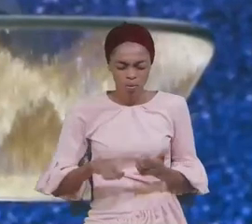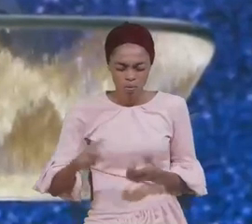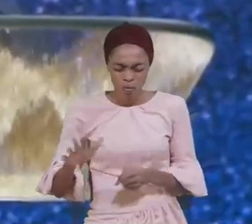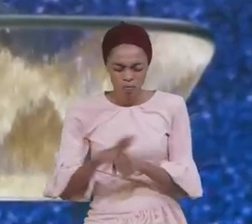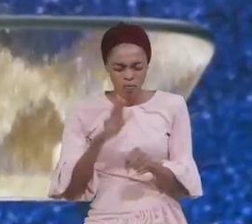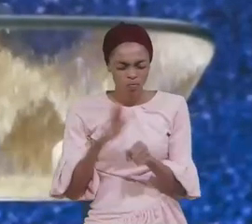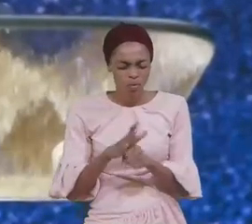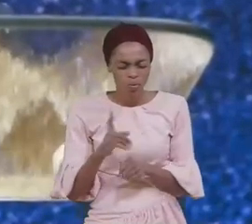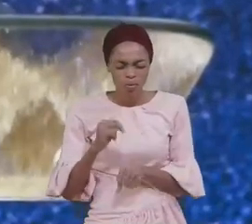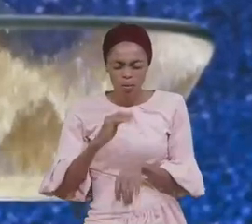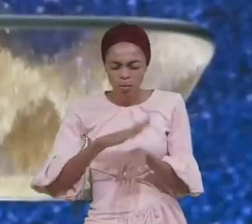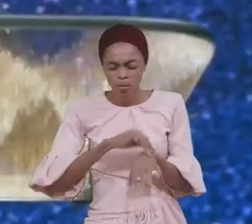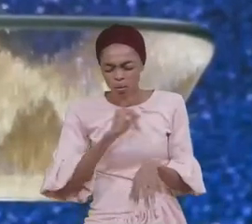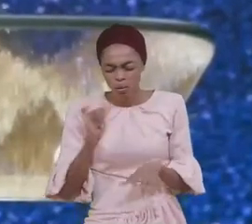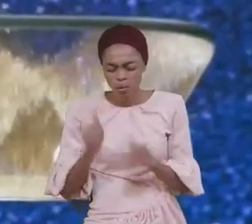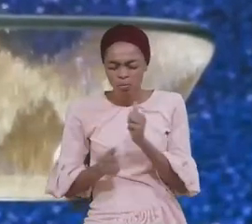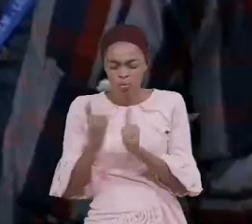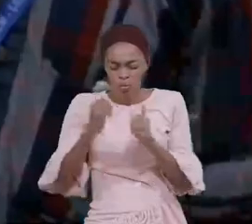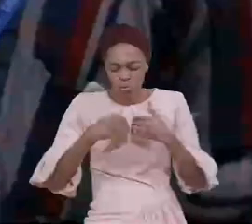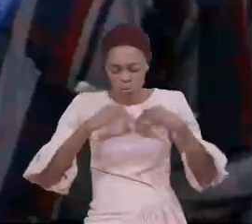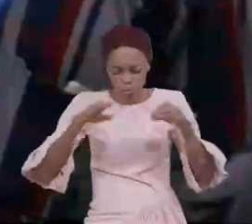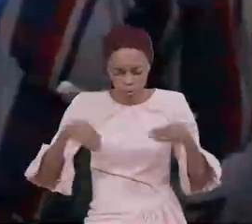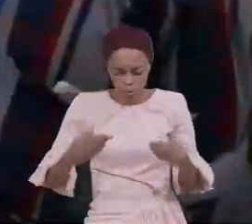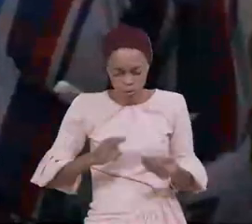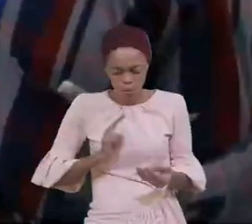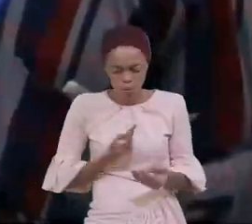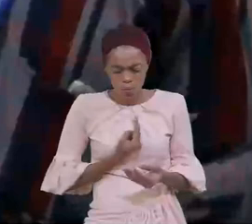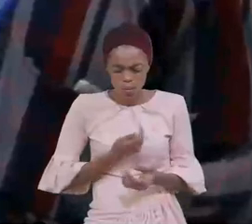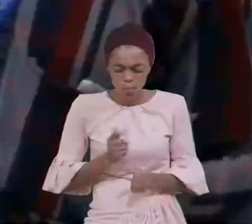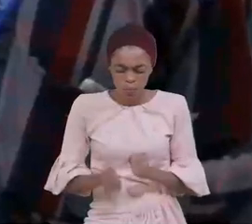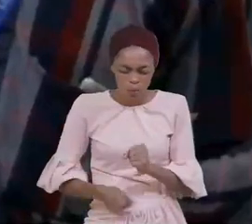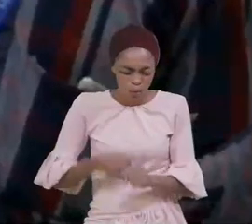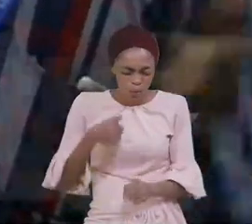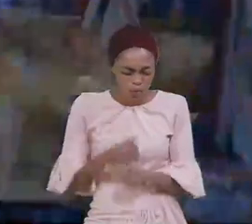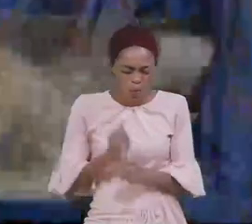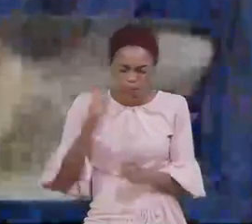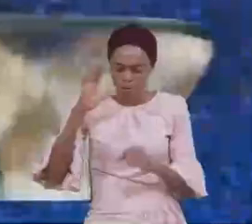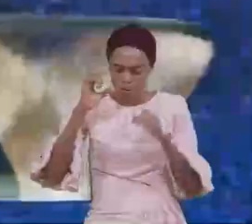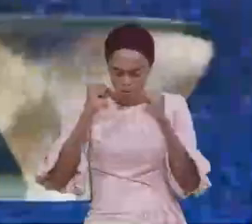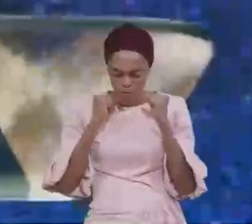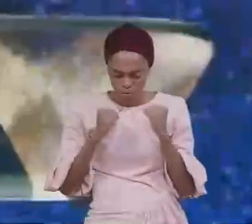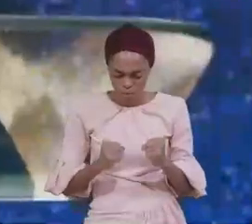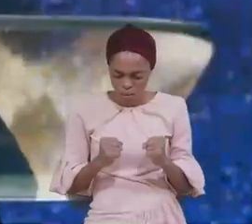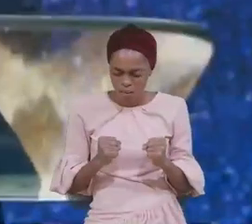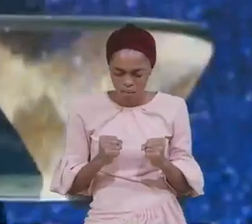à accomplir l'appel que tu nous as lancé. Confirme ta